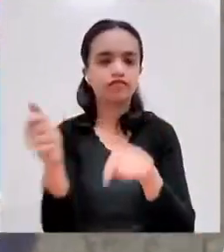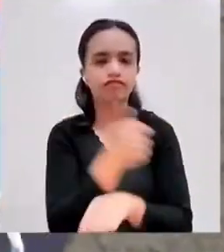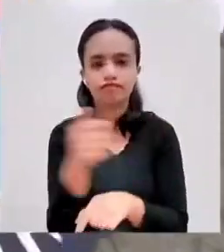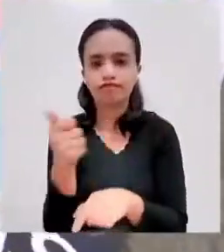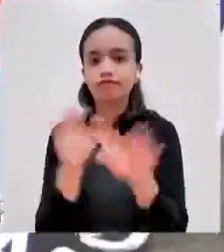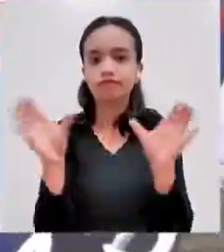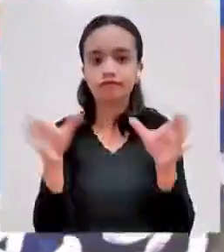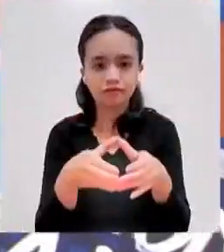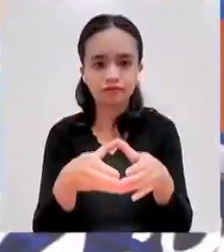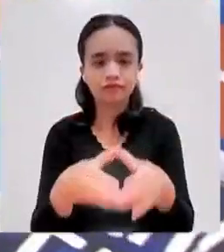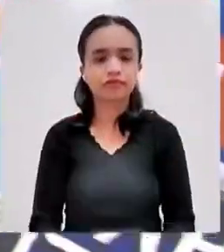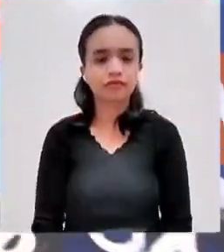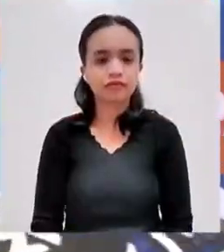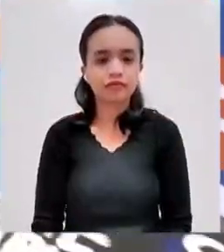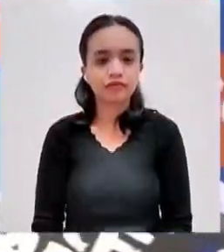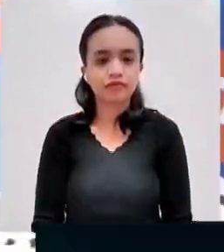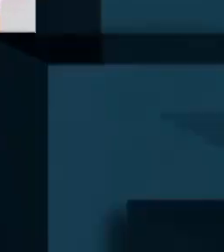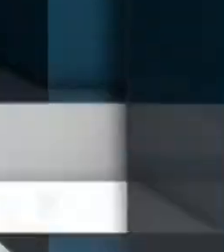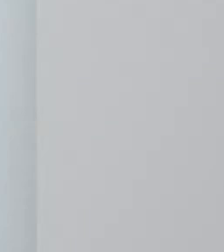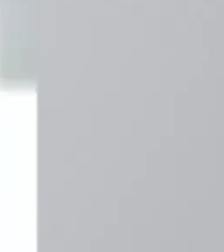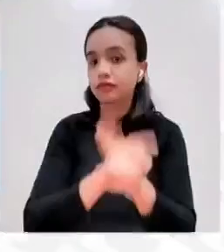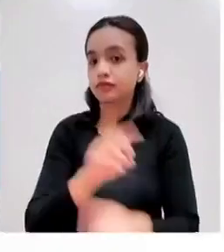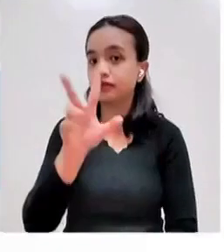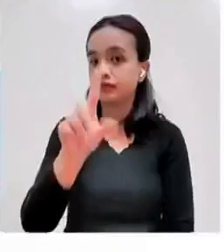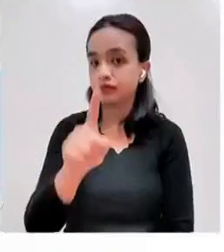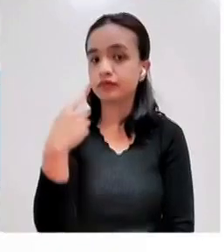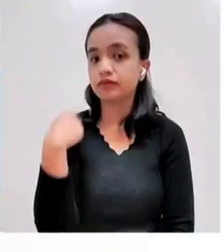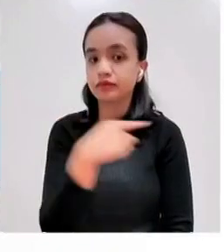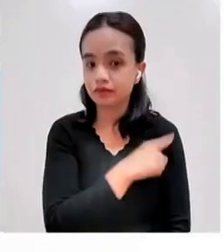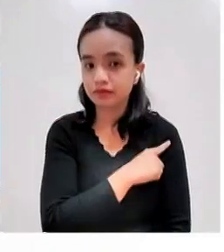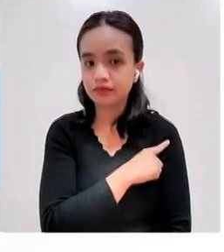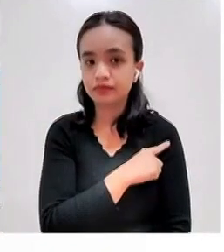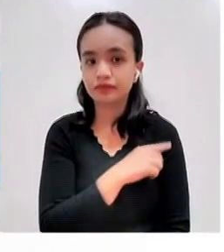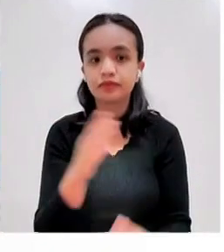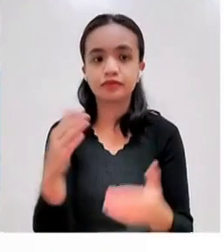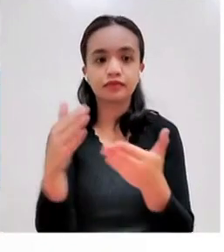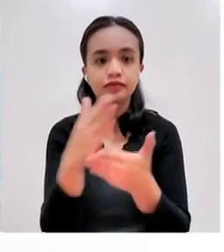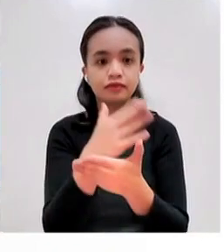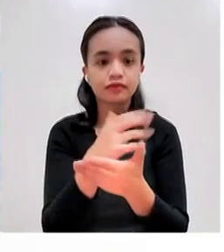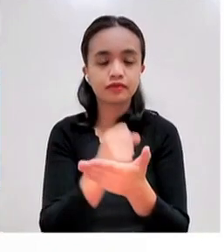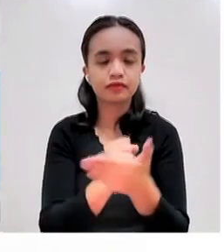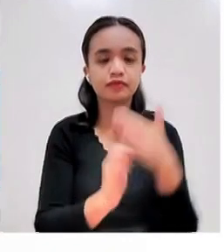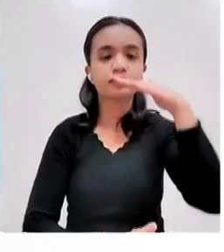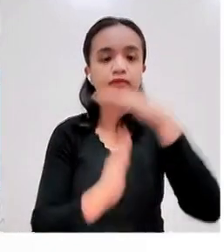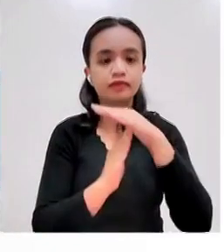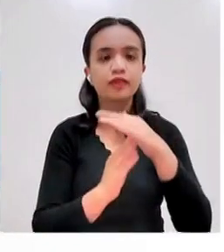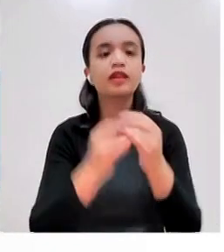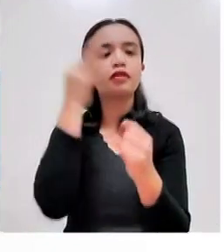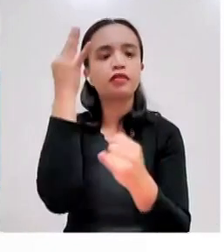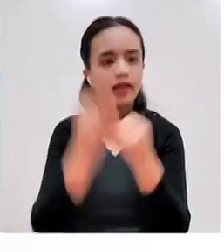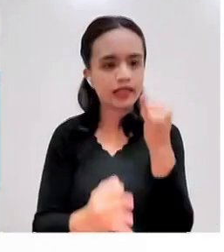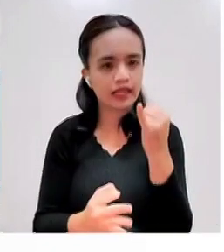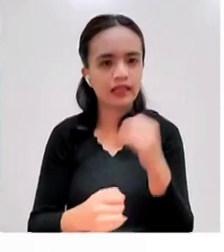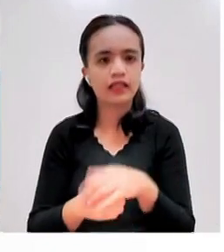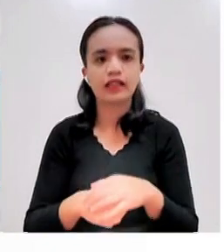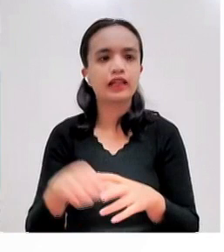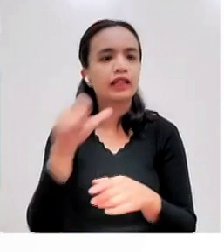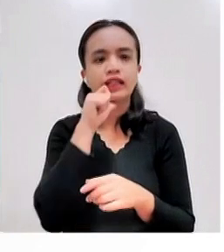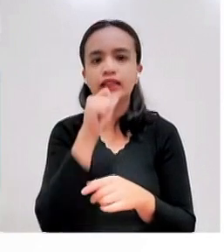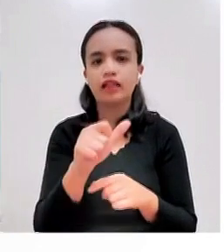Yung December 31 po natin na consolidation deadline ay final, hindi na po yan i-extend.